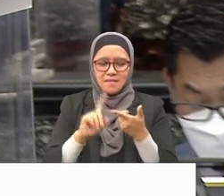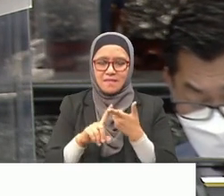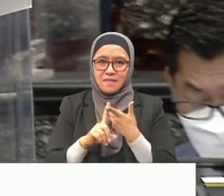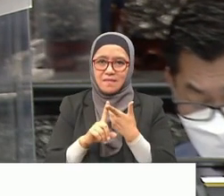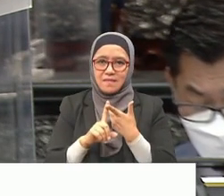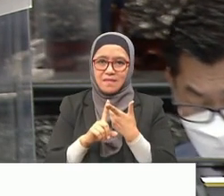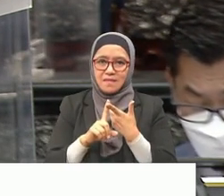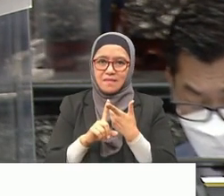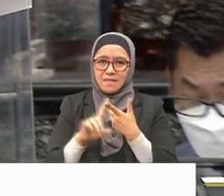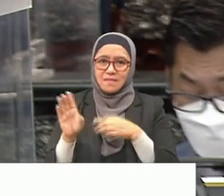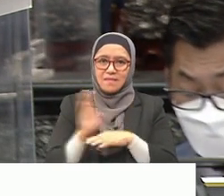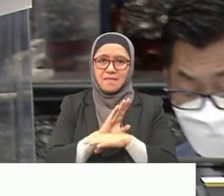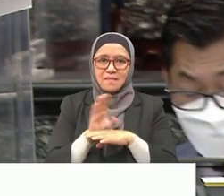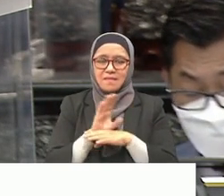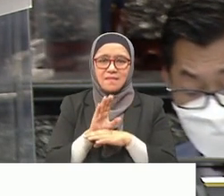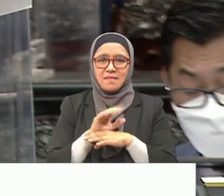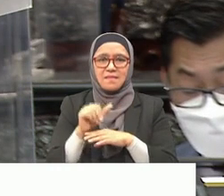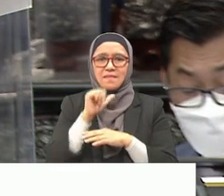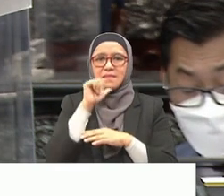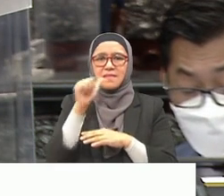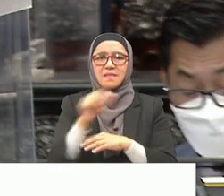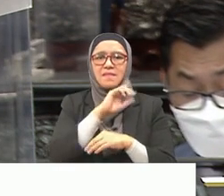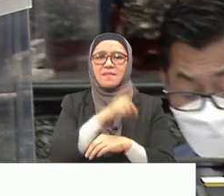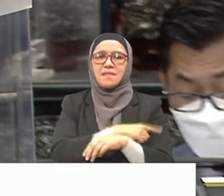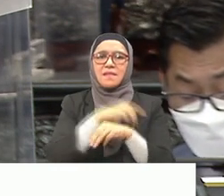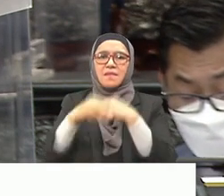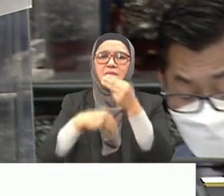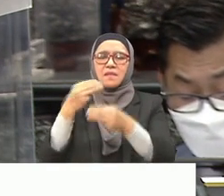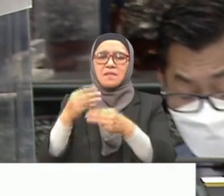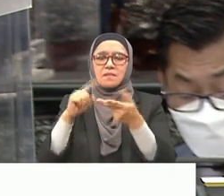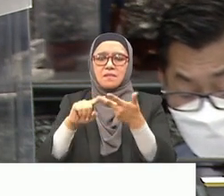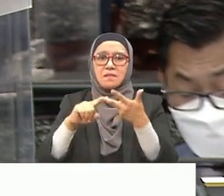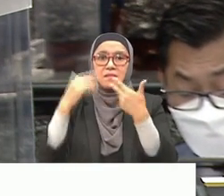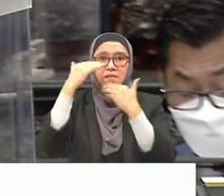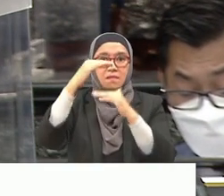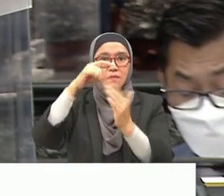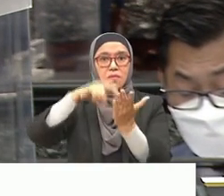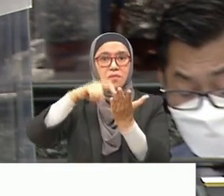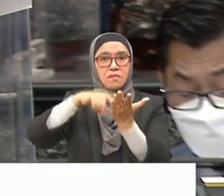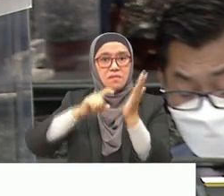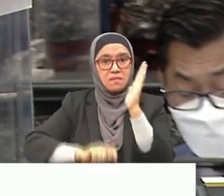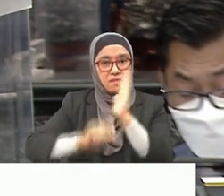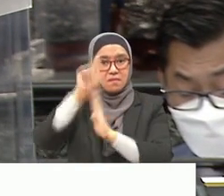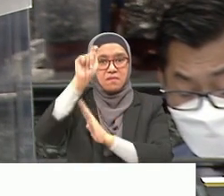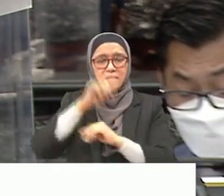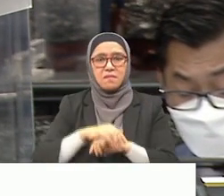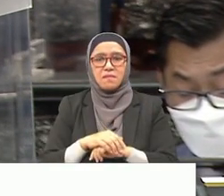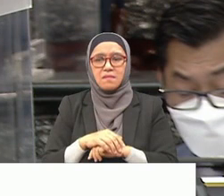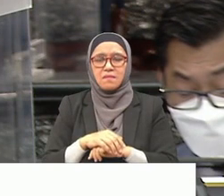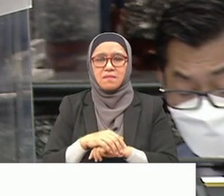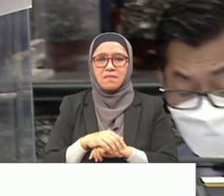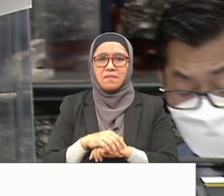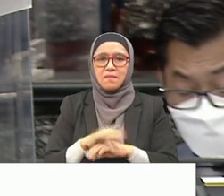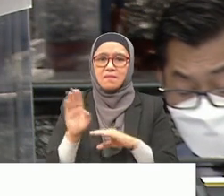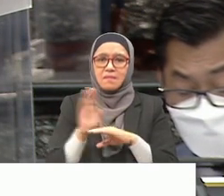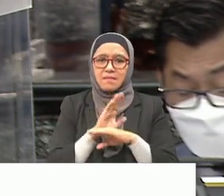tidak berdaya maju not be able dengan izin dan tahap keberhutangan yang tinggi namun begitu G usah Wan yang